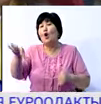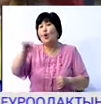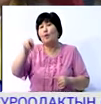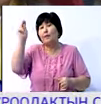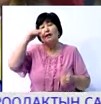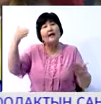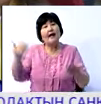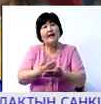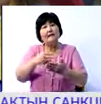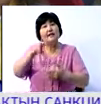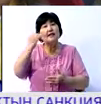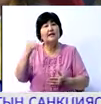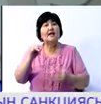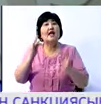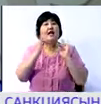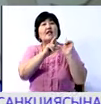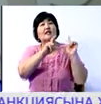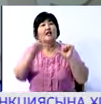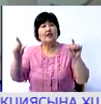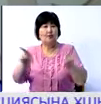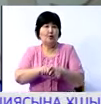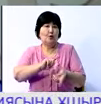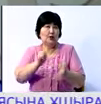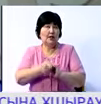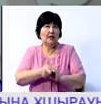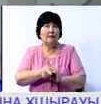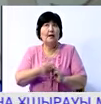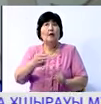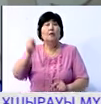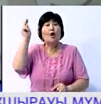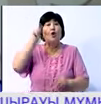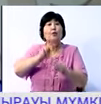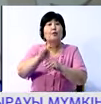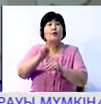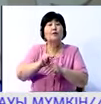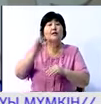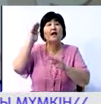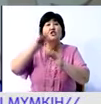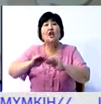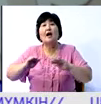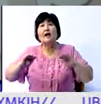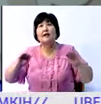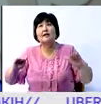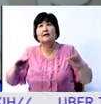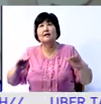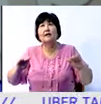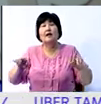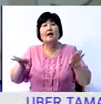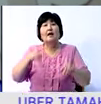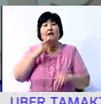білім инновация лицейі атауы өзгерді. Сондай керемет білімге құштар шәкірттерімізде қиындыққа төзе